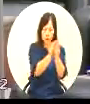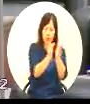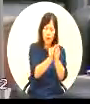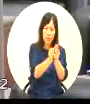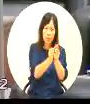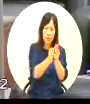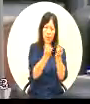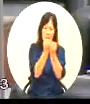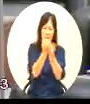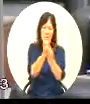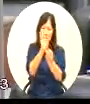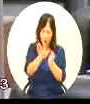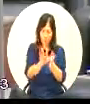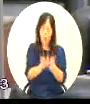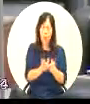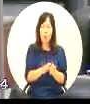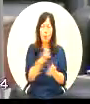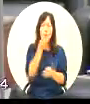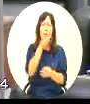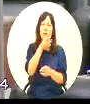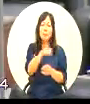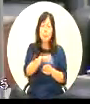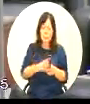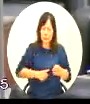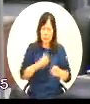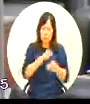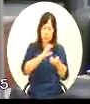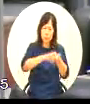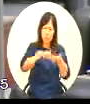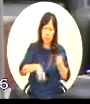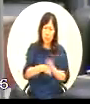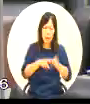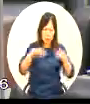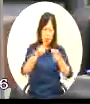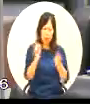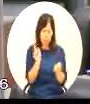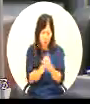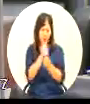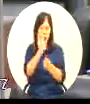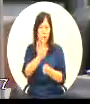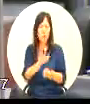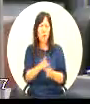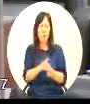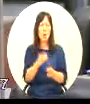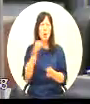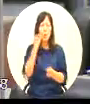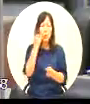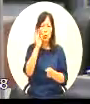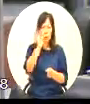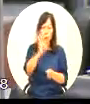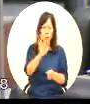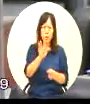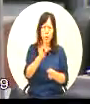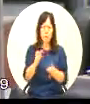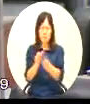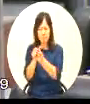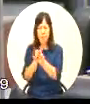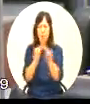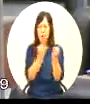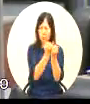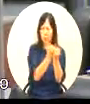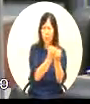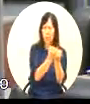这样的一个空间，但事实上我们在医疗的现场常常发现，当一对 gay 朋友、一